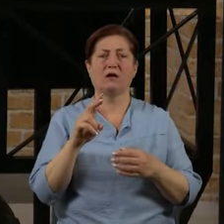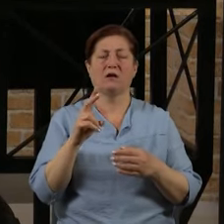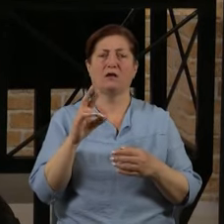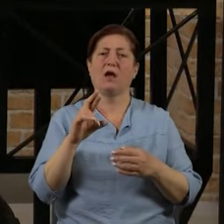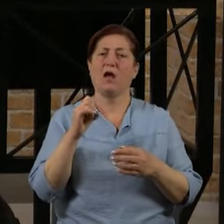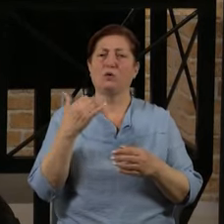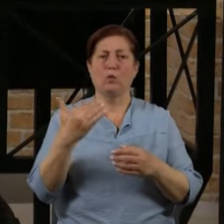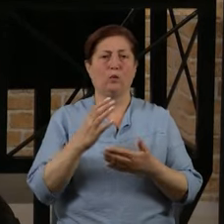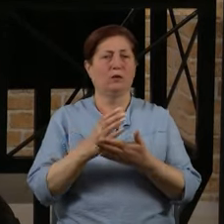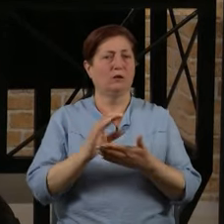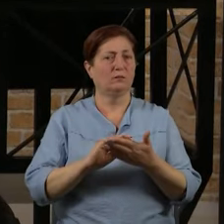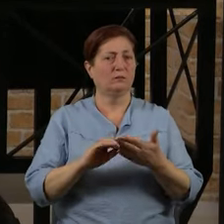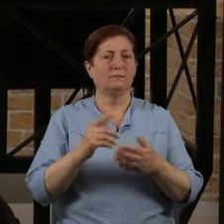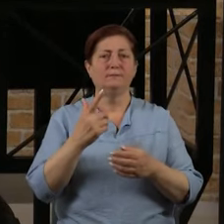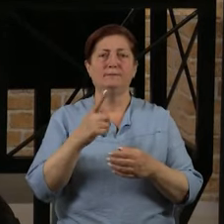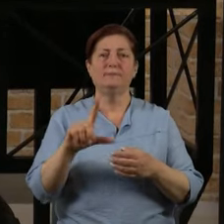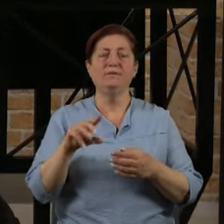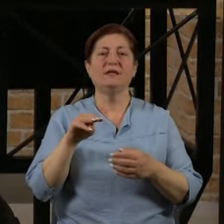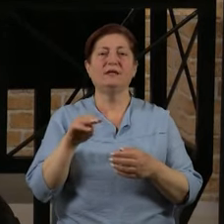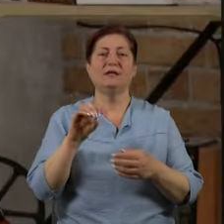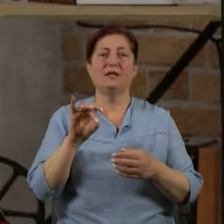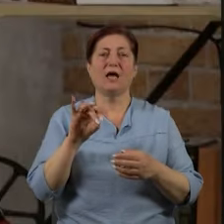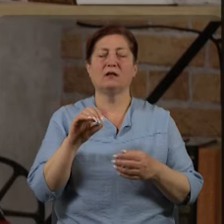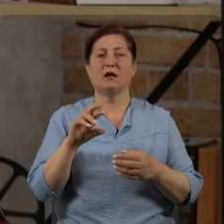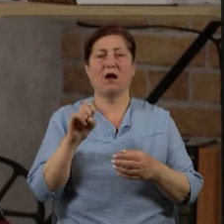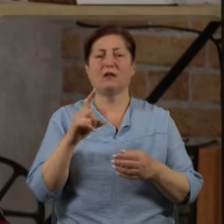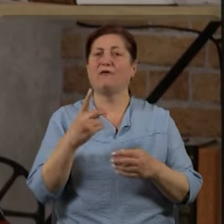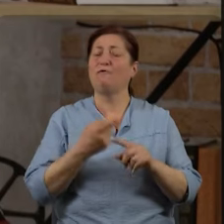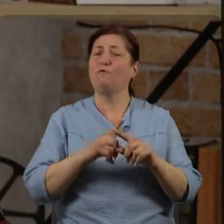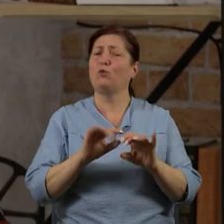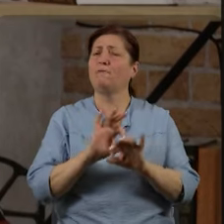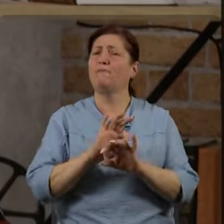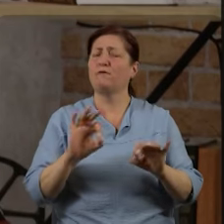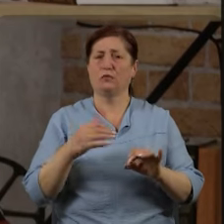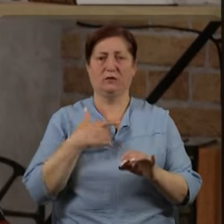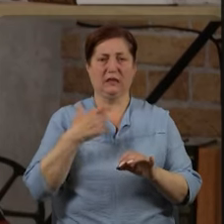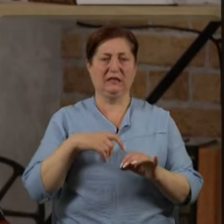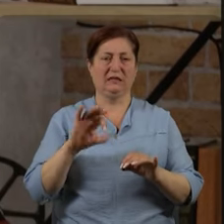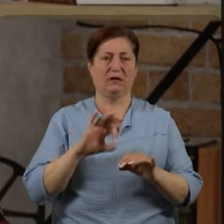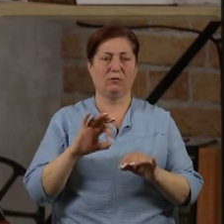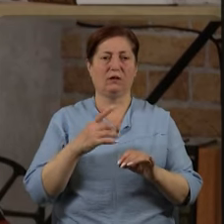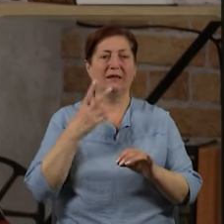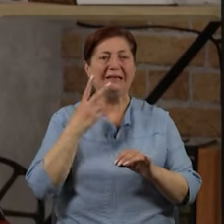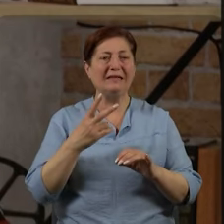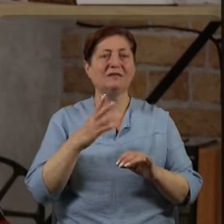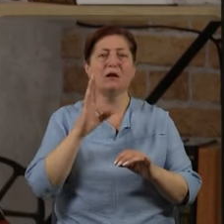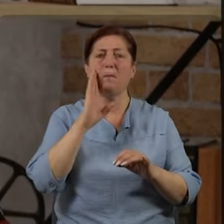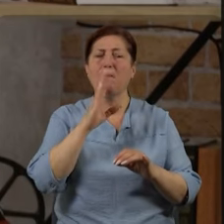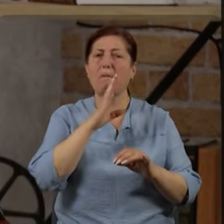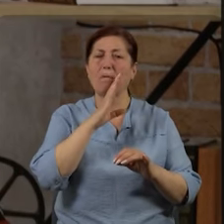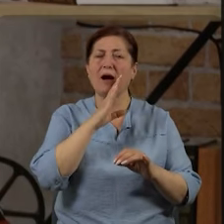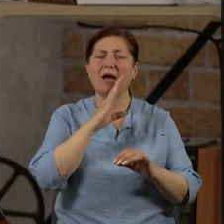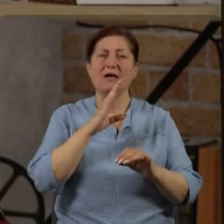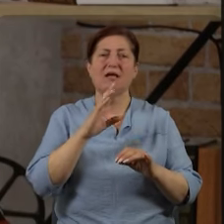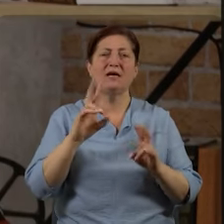նայենք, եւ հատկապես Տերյանինը, որը ֆենոմենալ է ինձ համար, կտեսնենք, որ սա սոսկ մայրերգություն չէ,